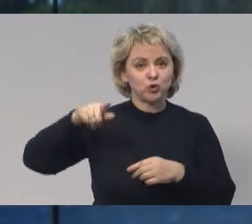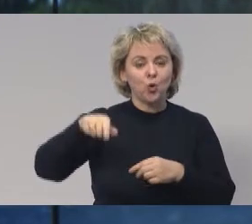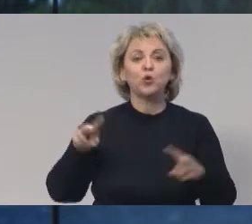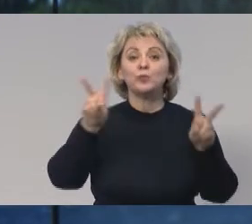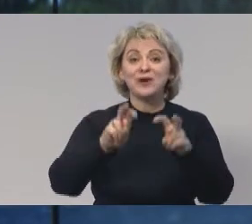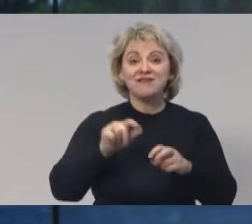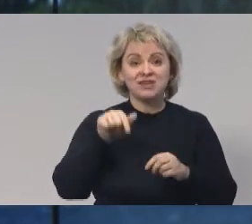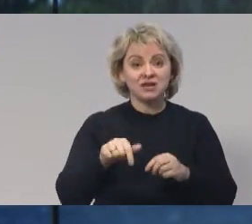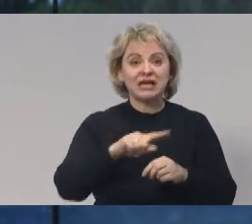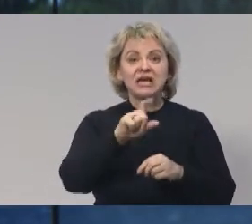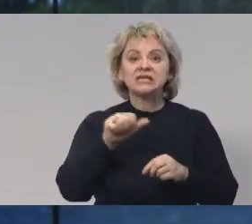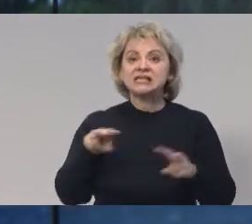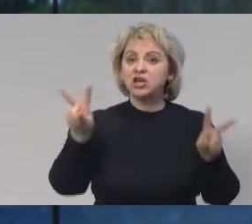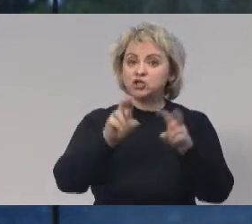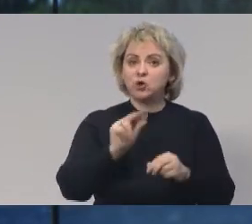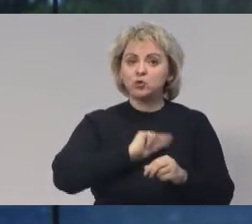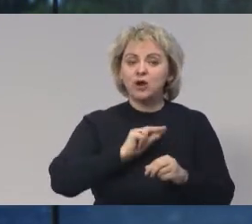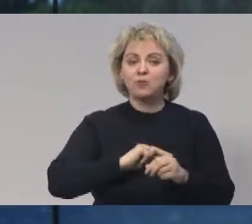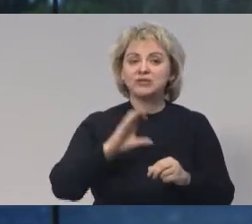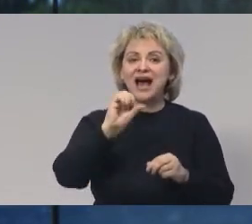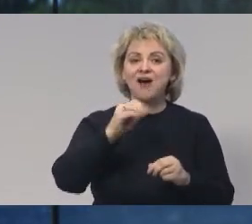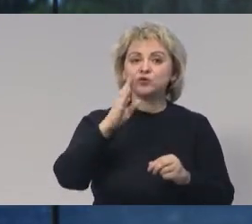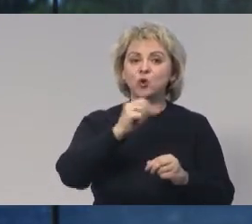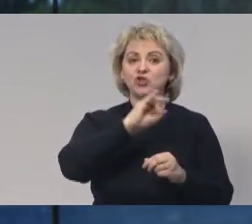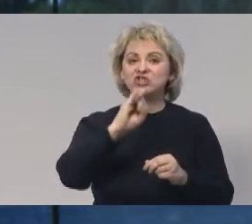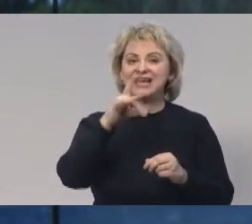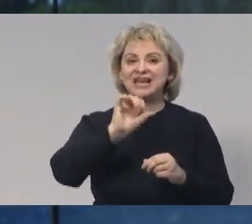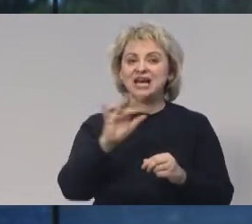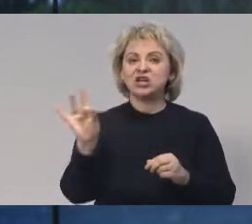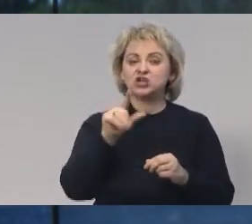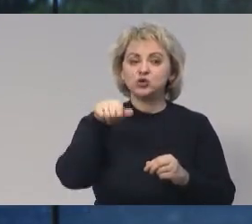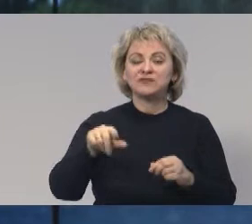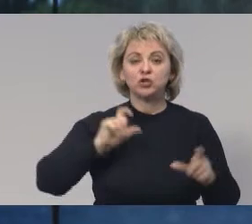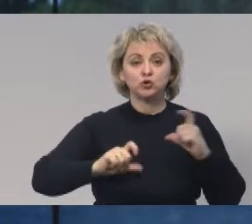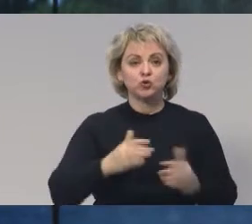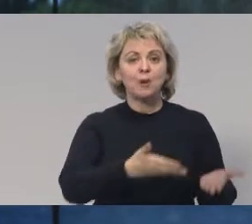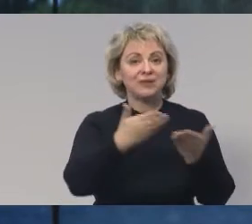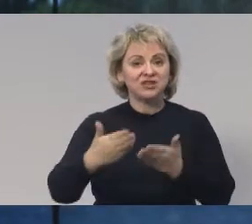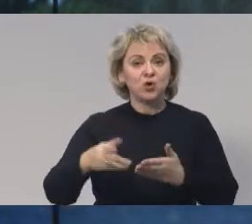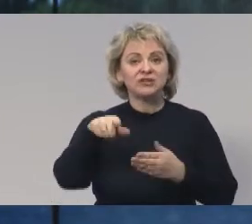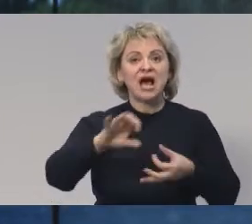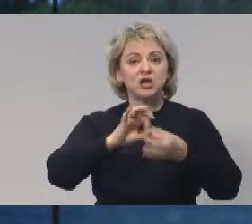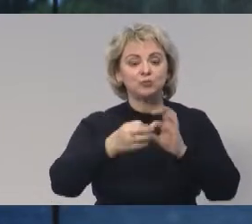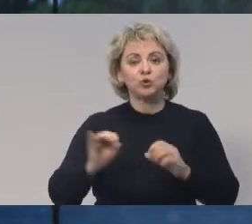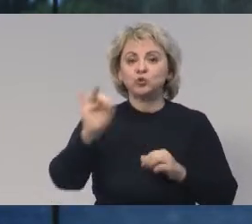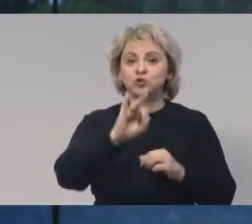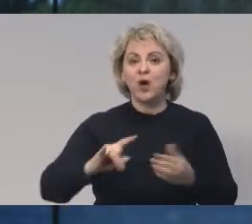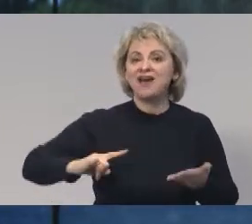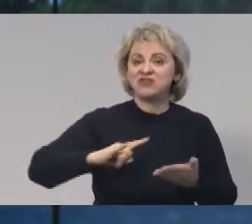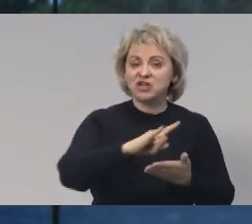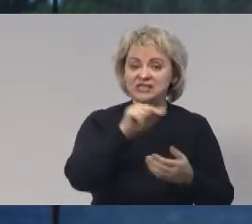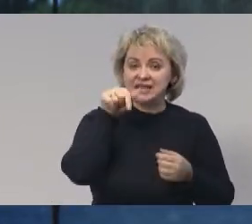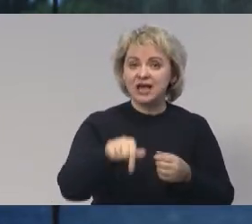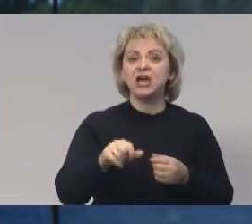видеосъемке и патрулирование. За исследовательскую работу об автожире ростовский первокурсник приглашен в финал Олимпиады по истории авиации